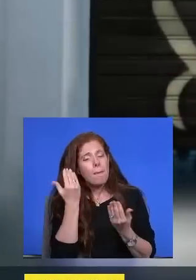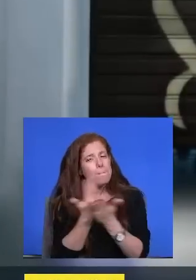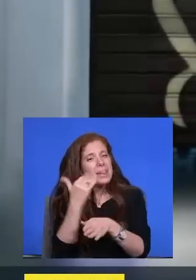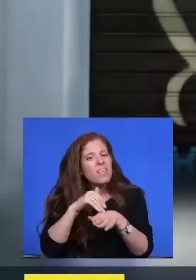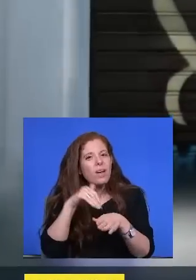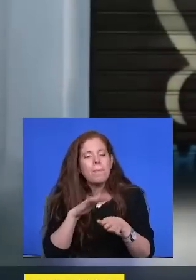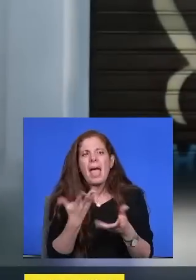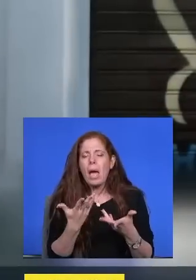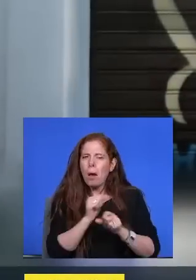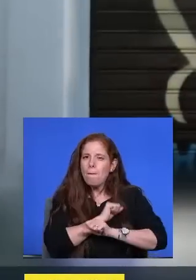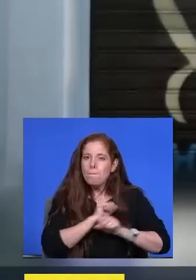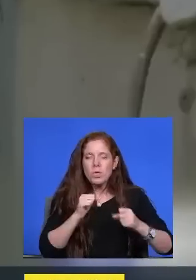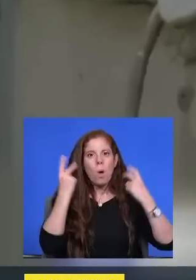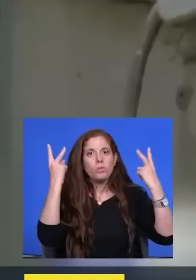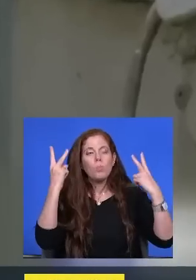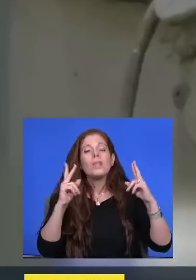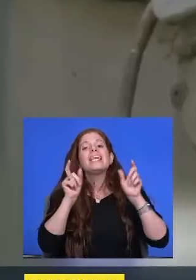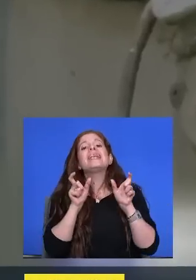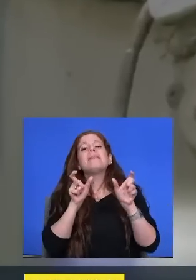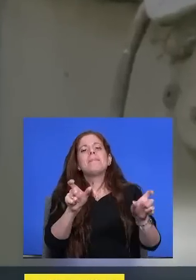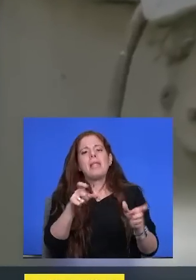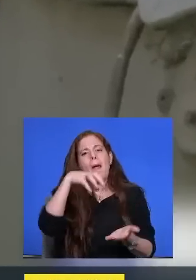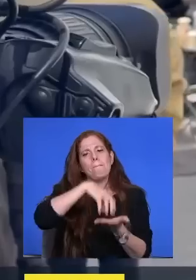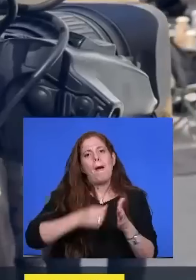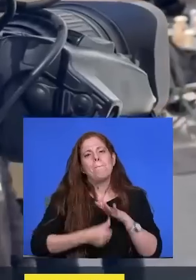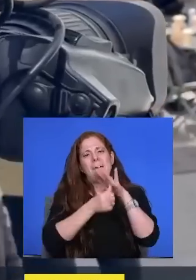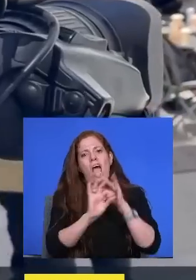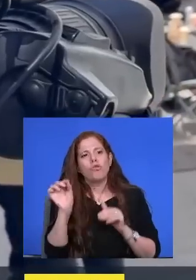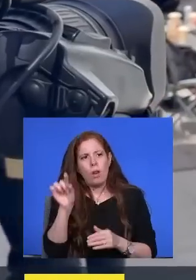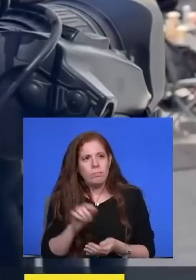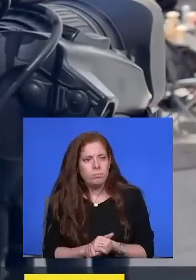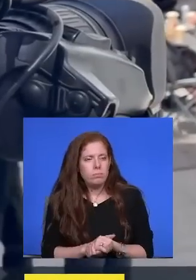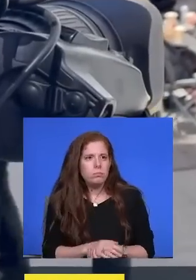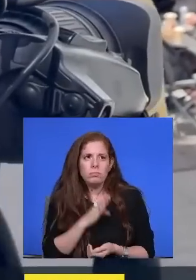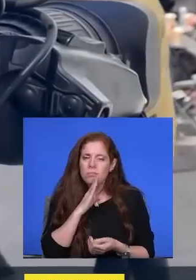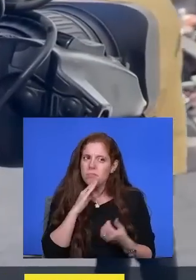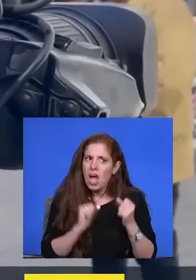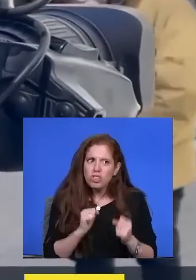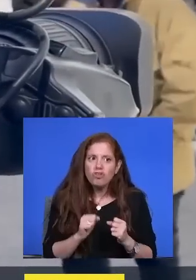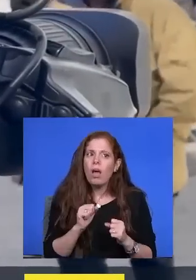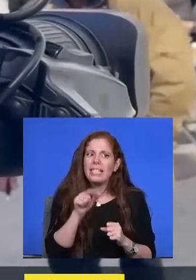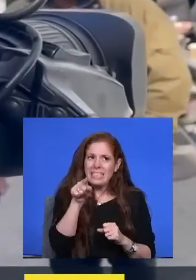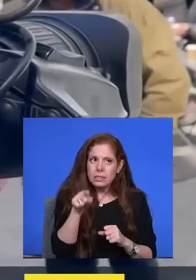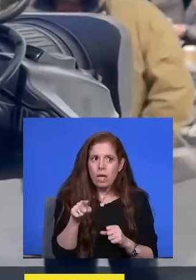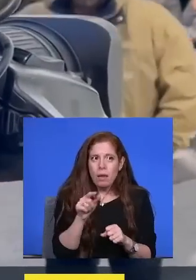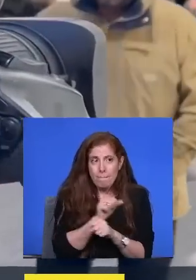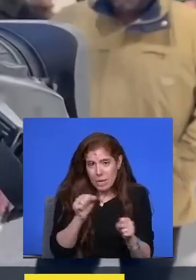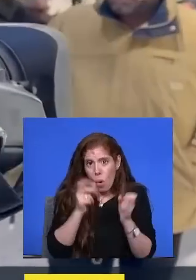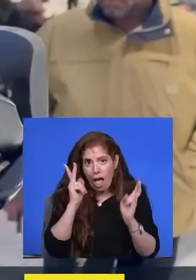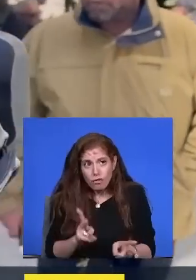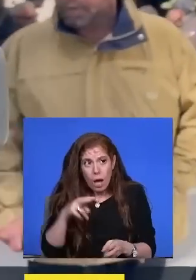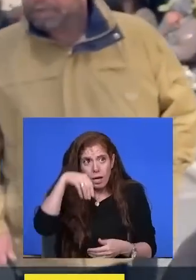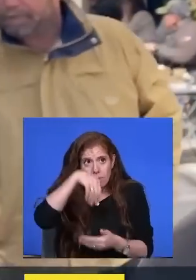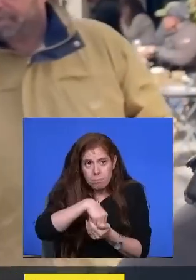פיגוע משמעותי בלב הבירה שלהם. It's an important issue because we're talking about a possible terrorist attack